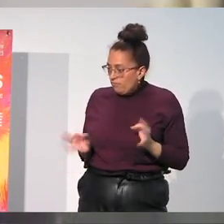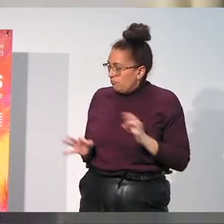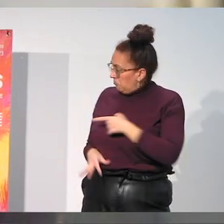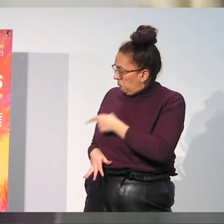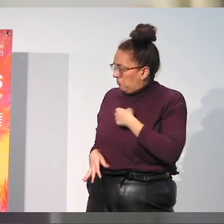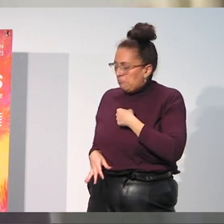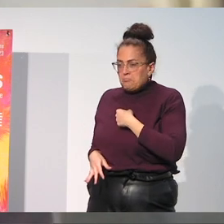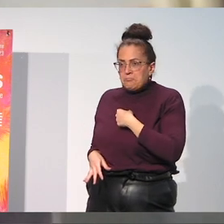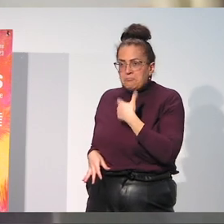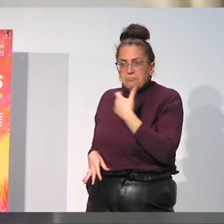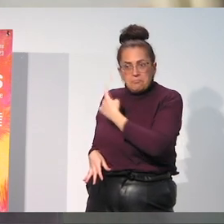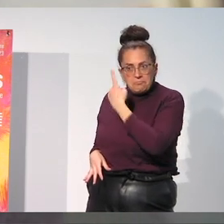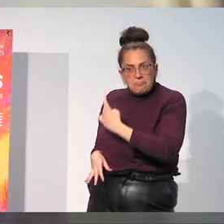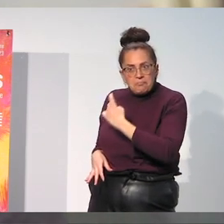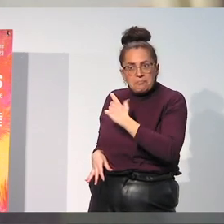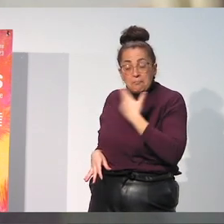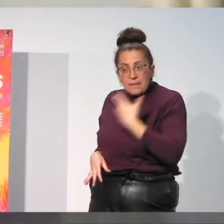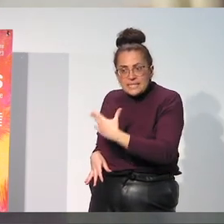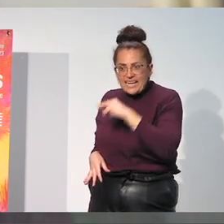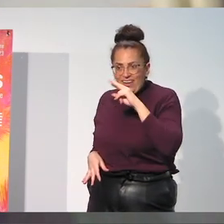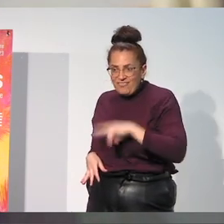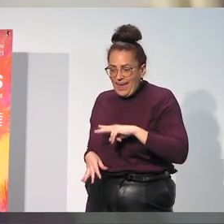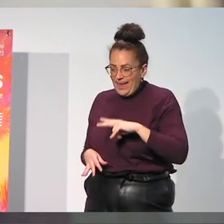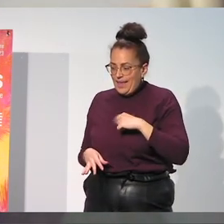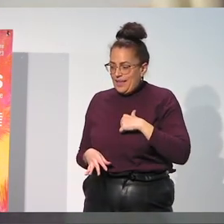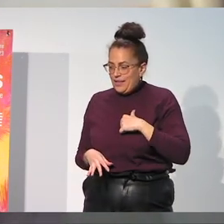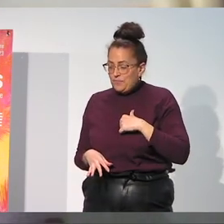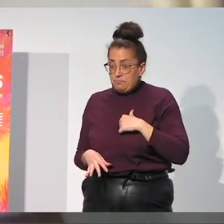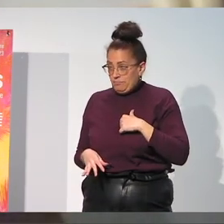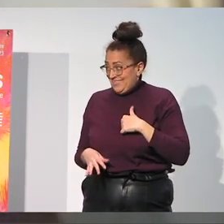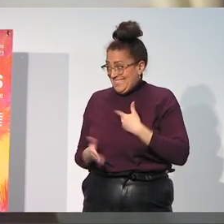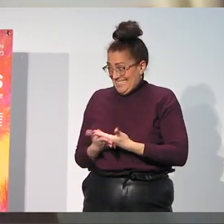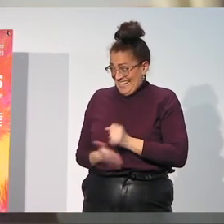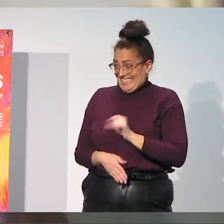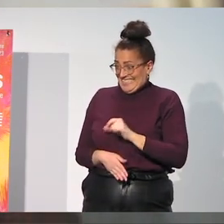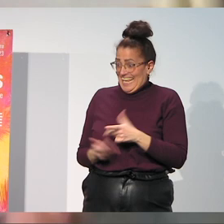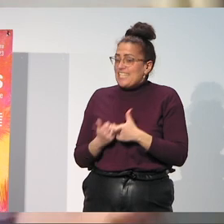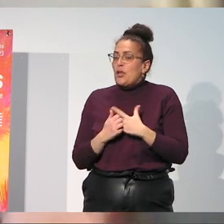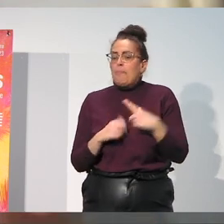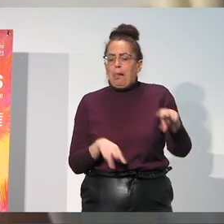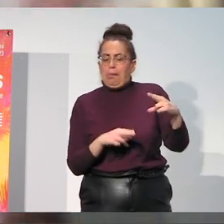soulignez exactement le passage où j'ai peut-être le plus inventé. Et lorsque je